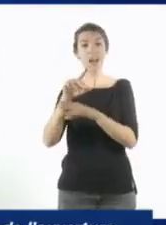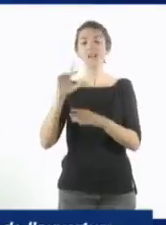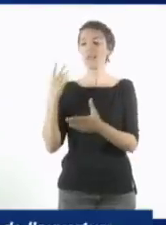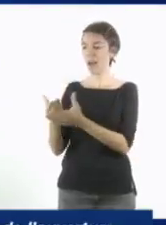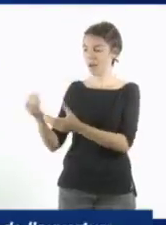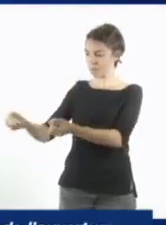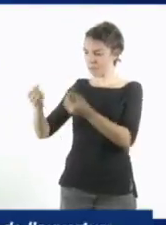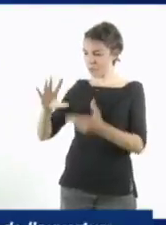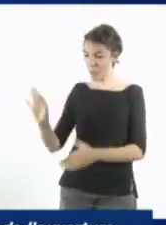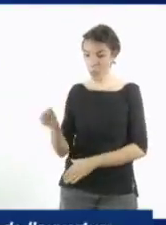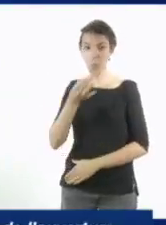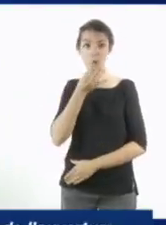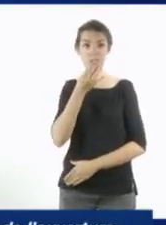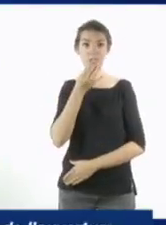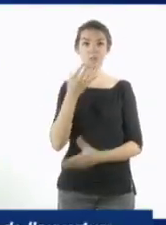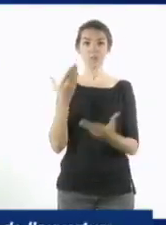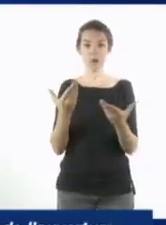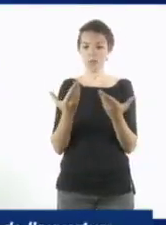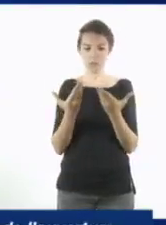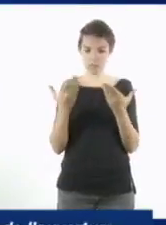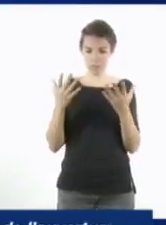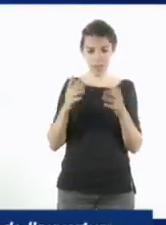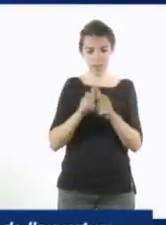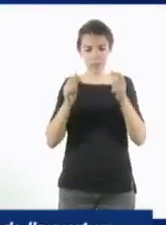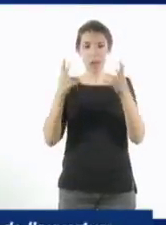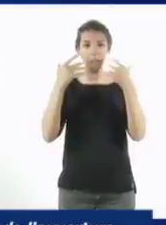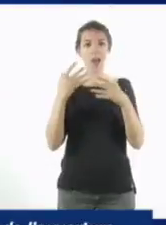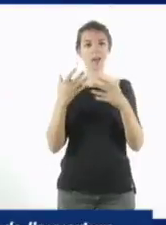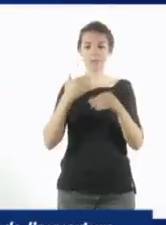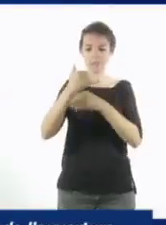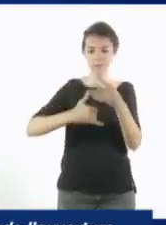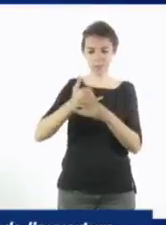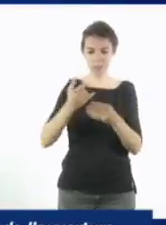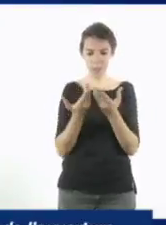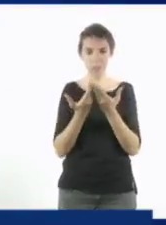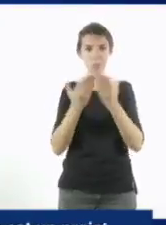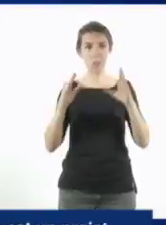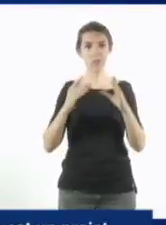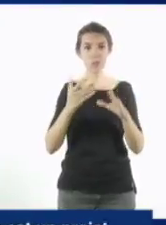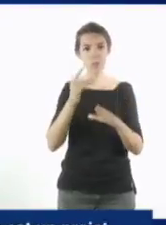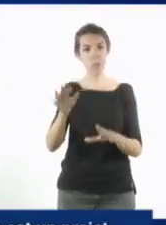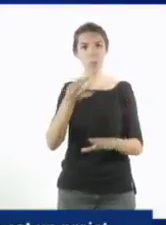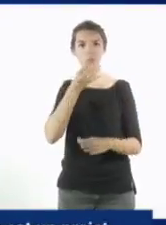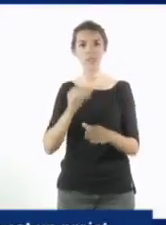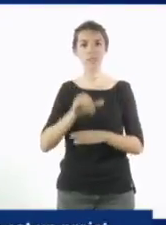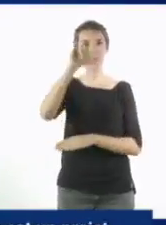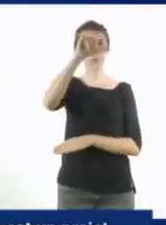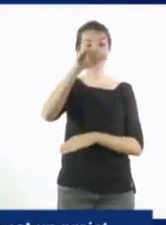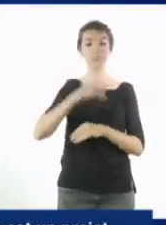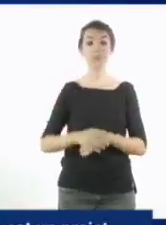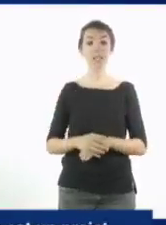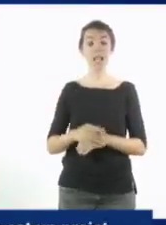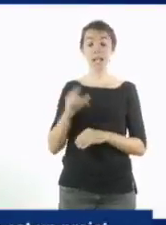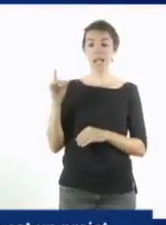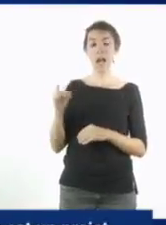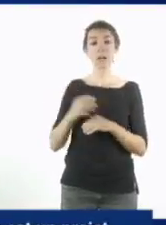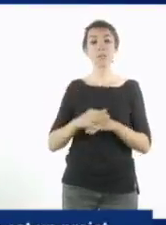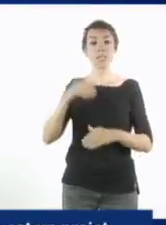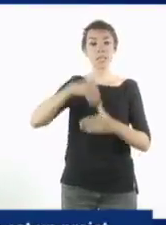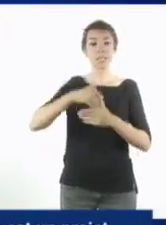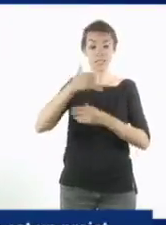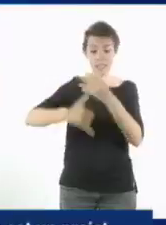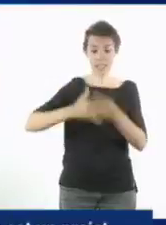profité de cette occasion et de l'ouverture d'air loyauté pour pouvoir y aller. Cette desserte inter-île très attendue est